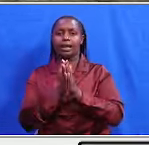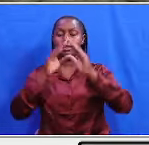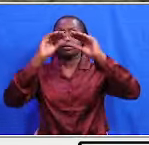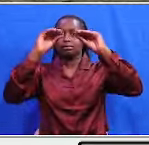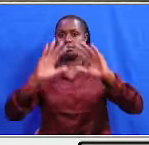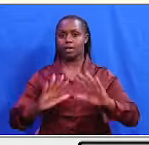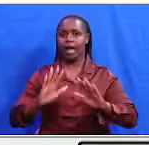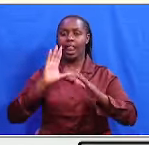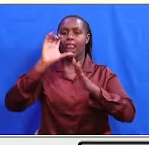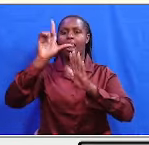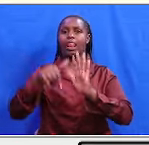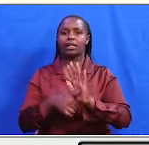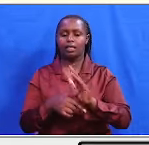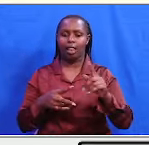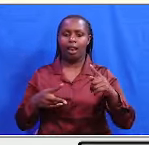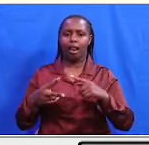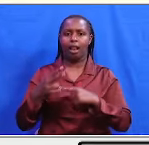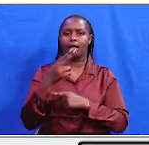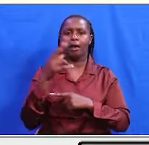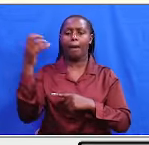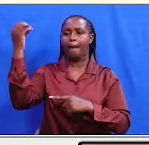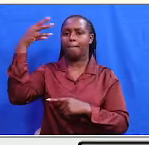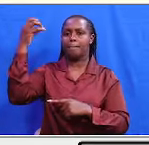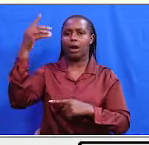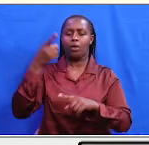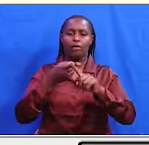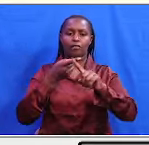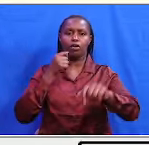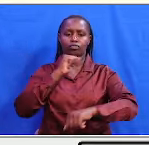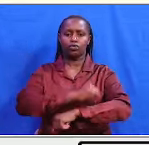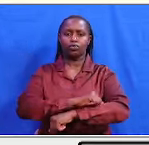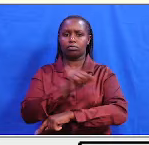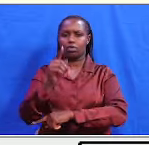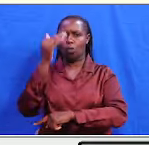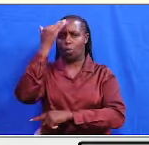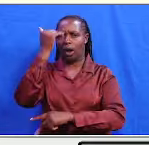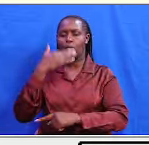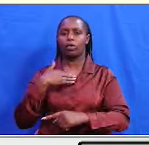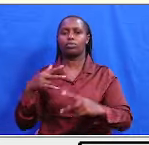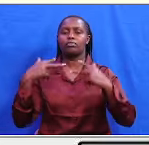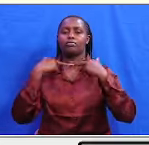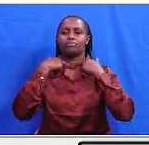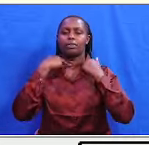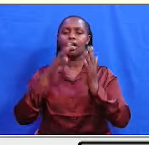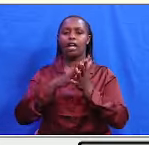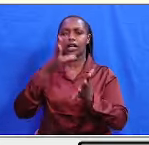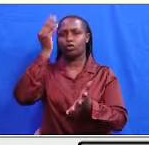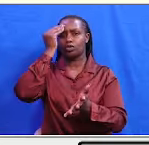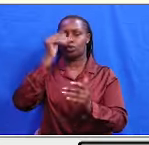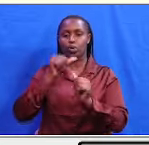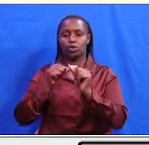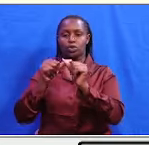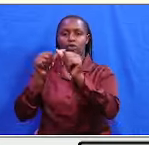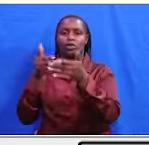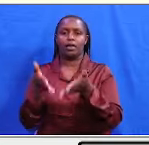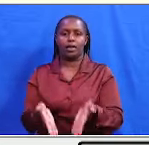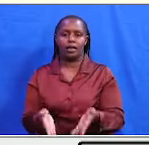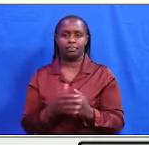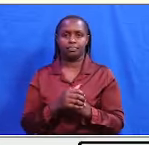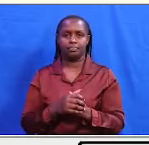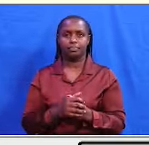kukata nyaya za nguvu za umeme shuleni hapa ili kulemaza zaidi shughuli za masomo. Hiyo wachangili walikuja wakang'oa